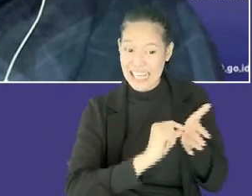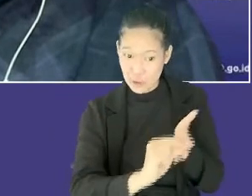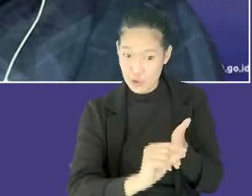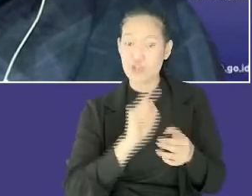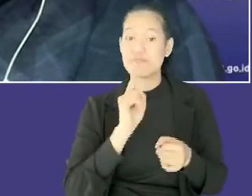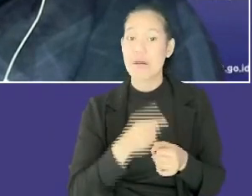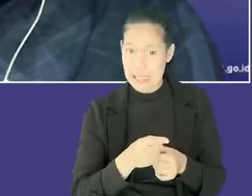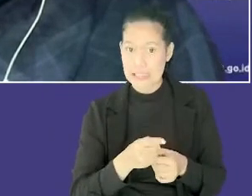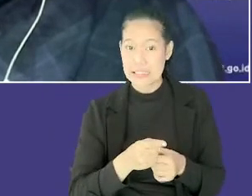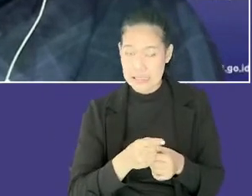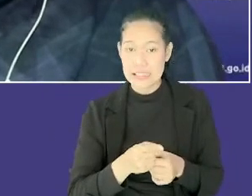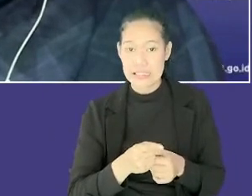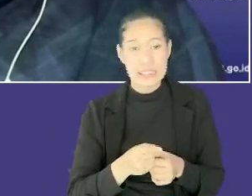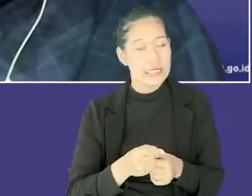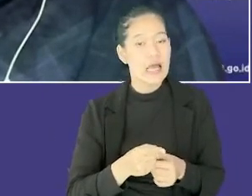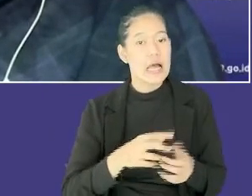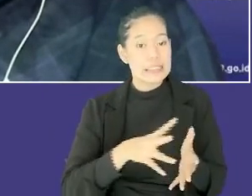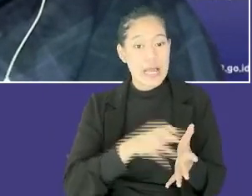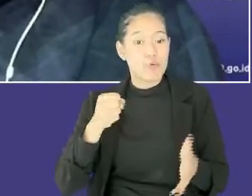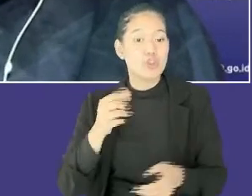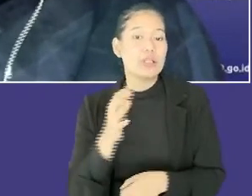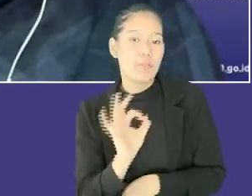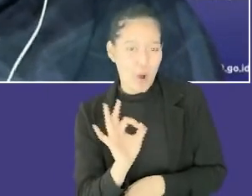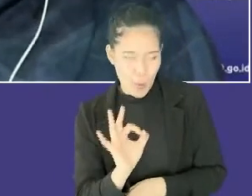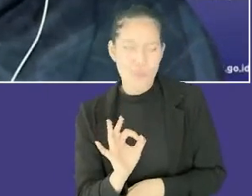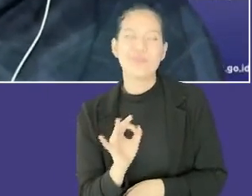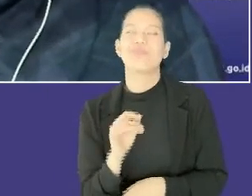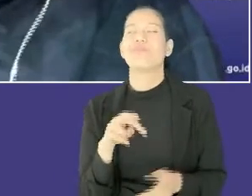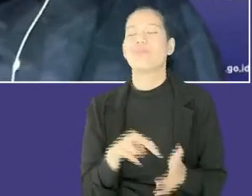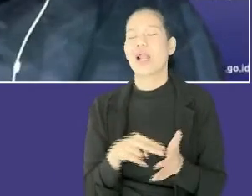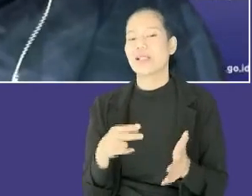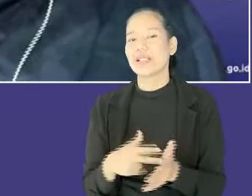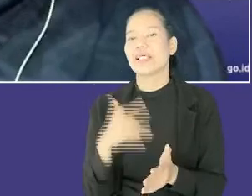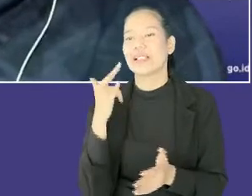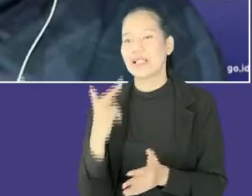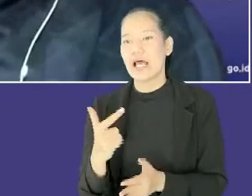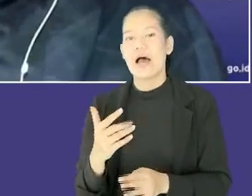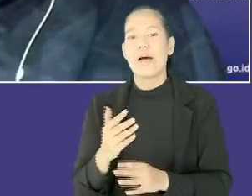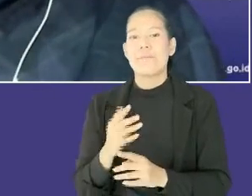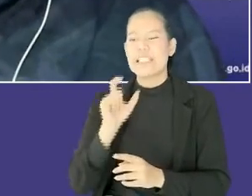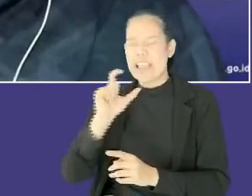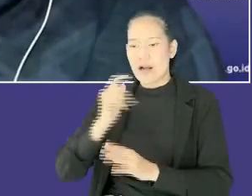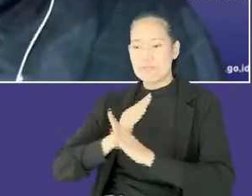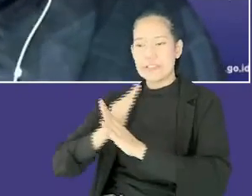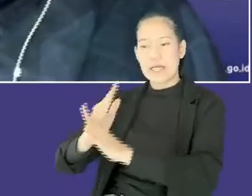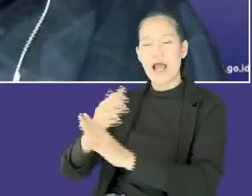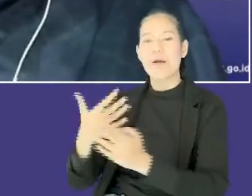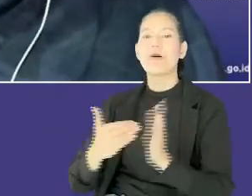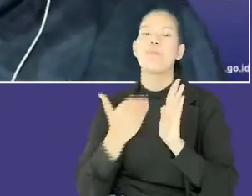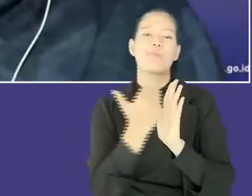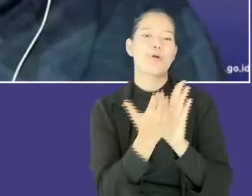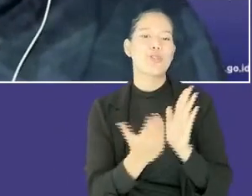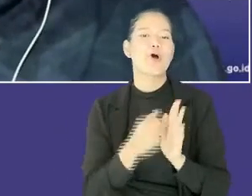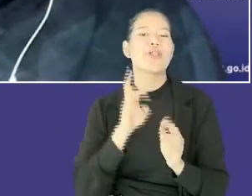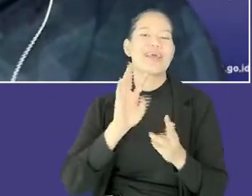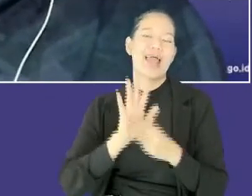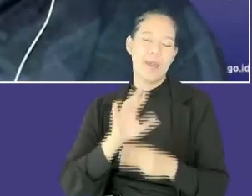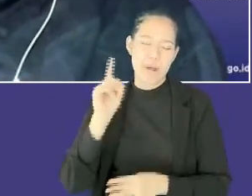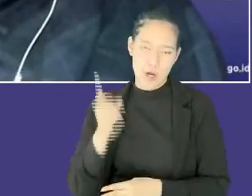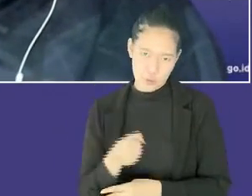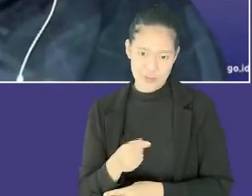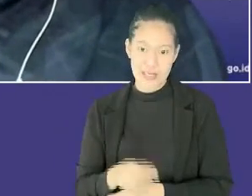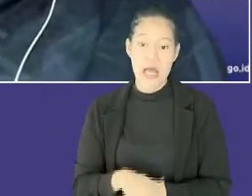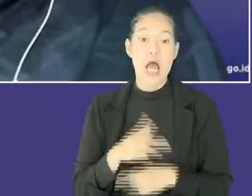sebetulnya yang namanya copy 19 ini tetap saja bahwa pencegahan yang paling baik adalah dengan protokol kesehatan 3M